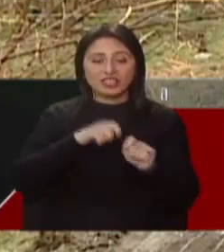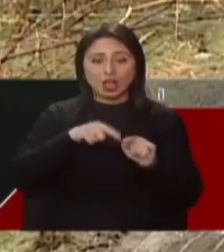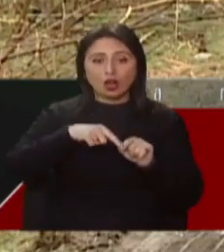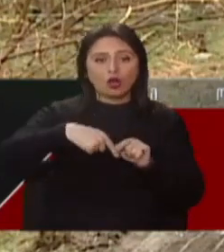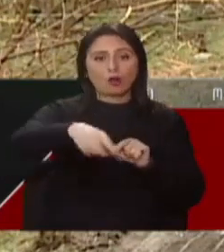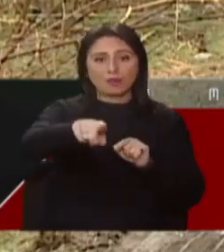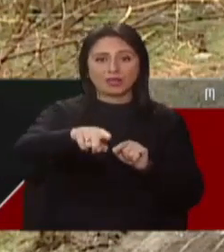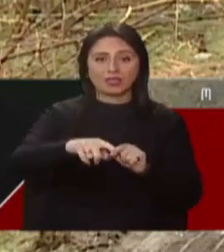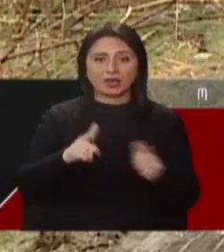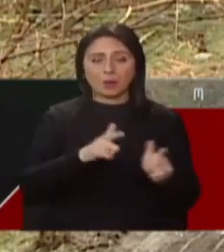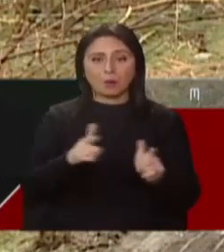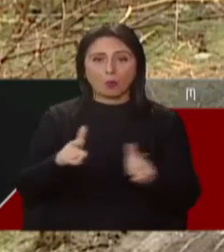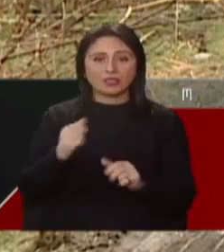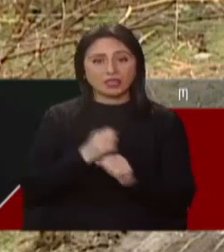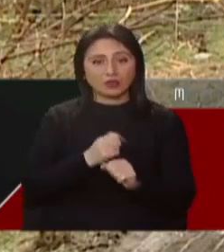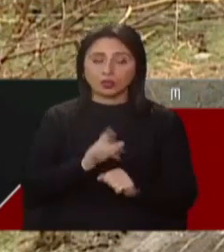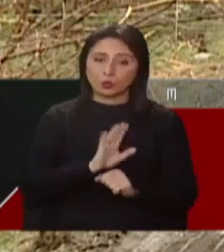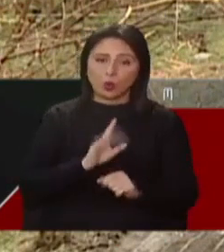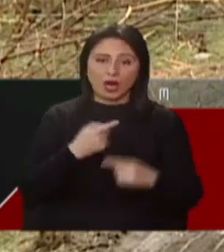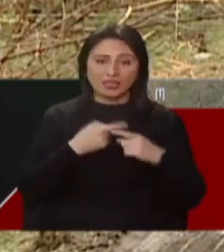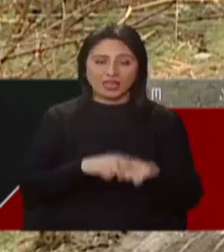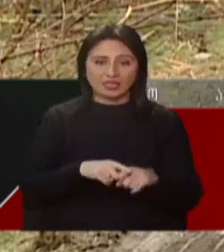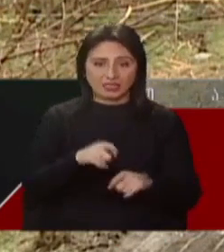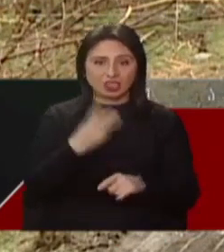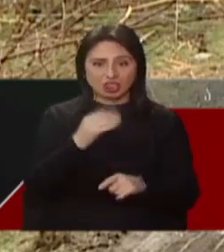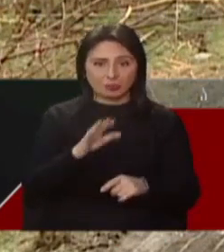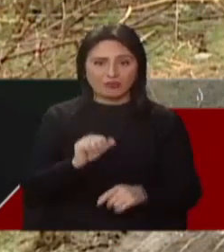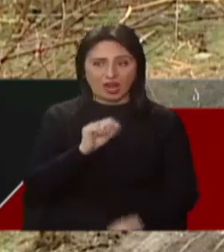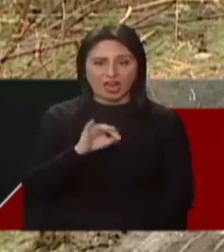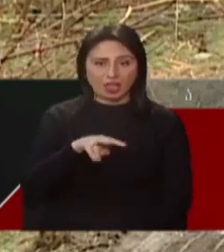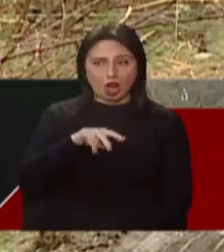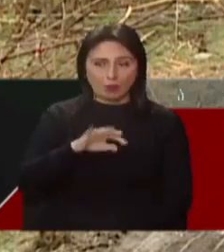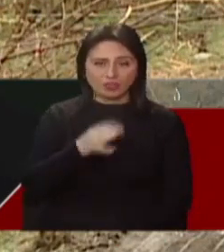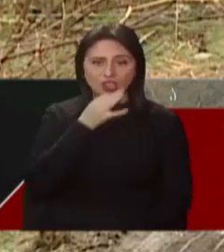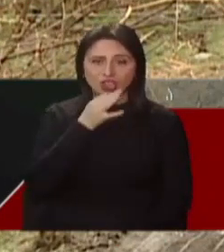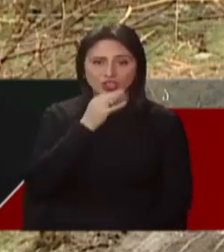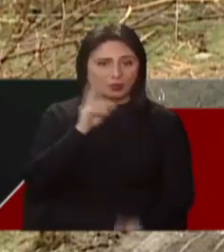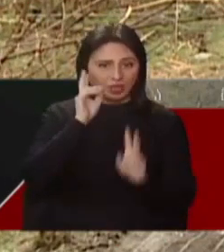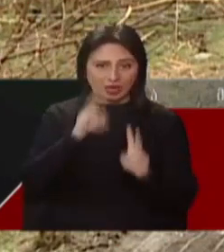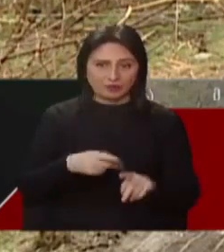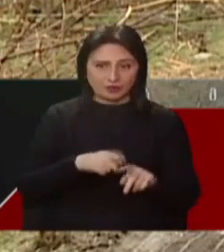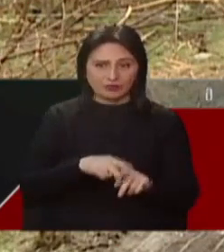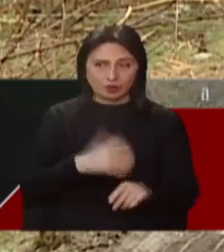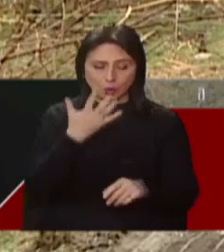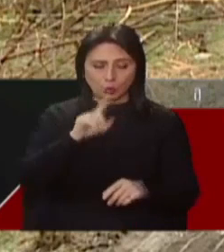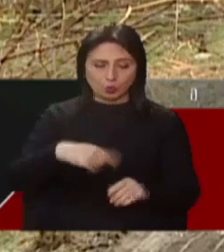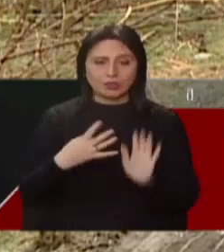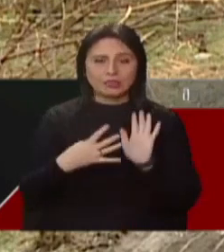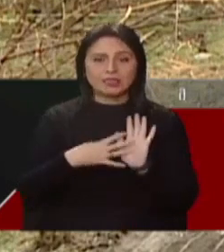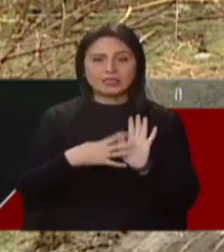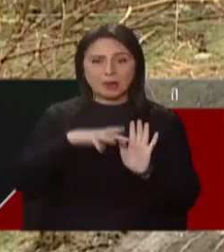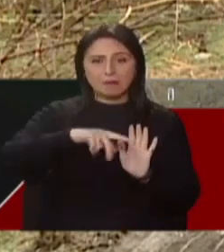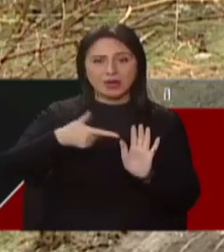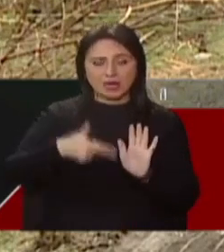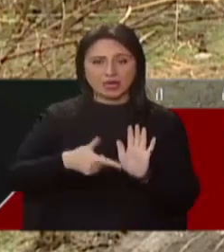kilometris dashorebit mobilizebas moaxtes tu ara tehnikas GPS artana lopota jerjerobit utsnobia 5.9